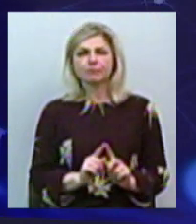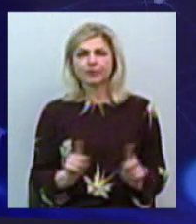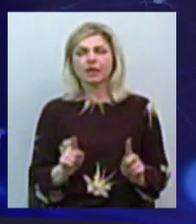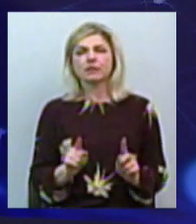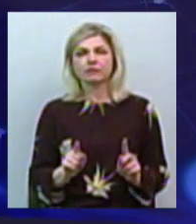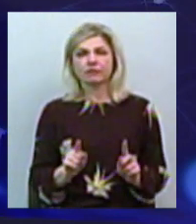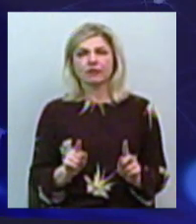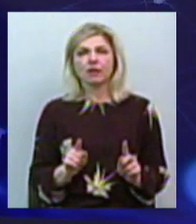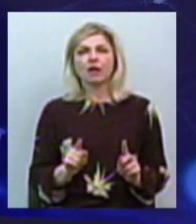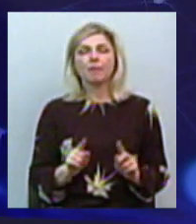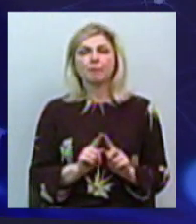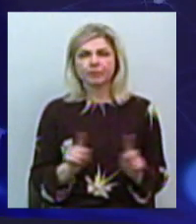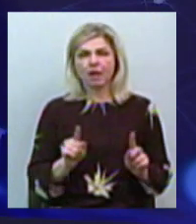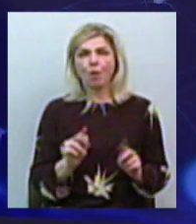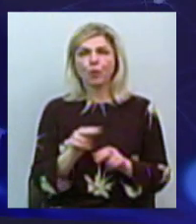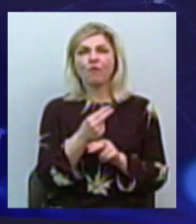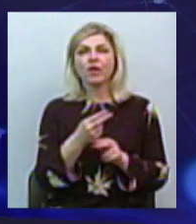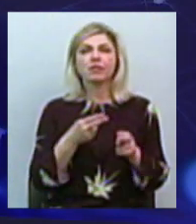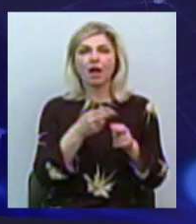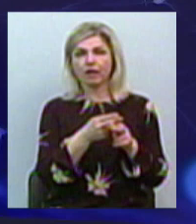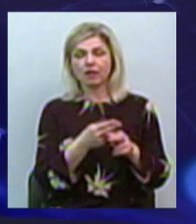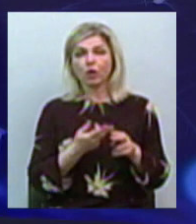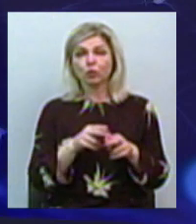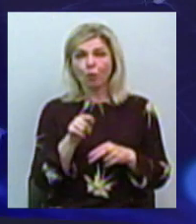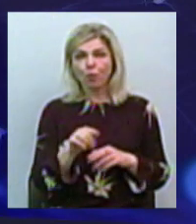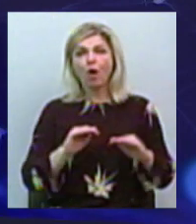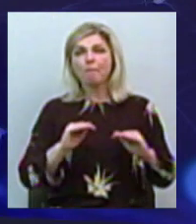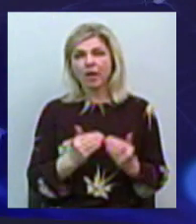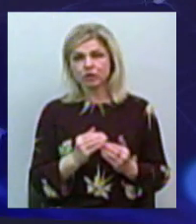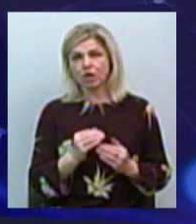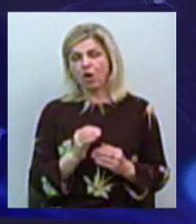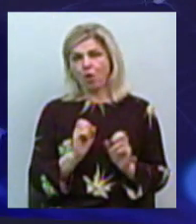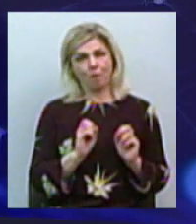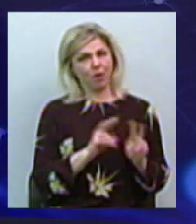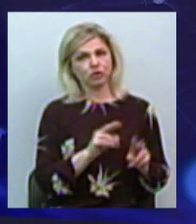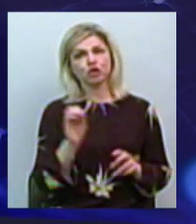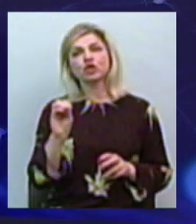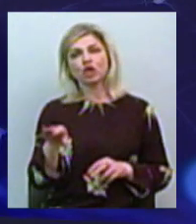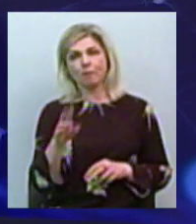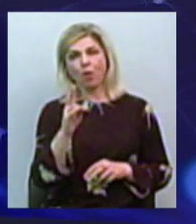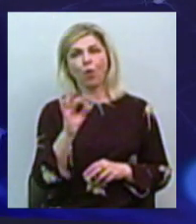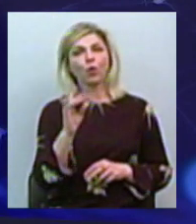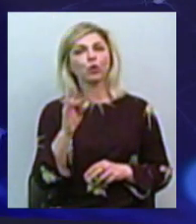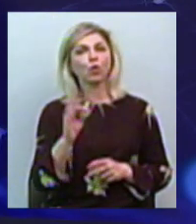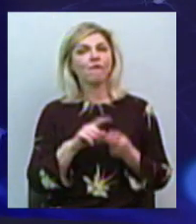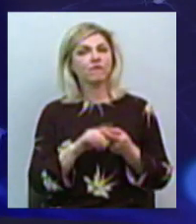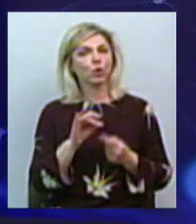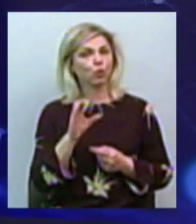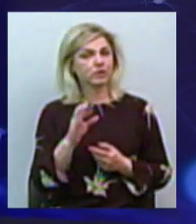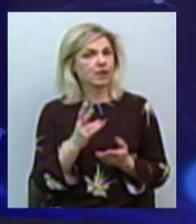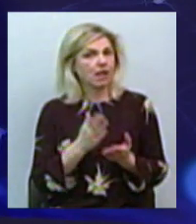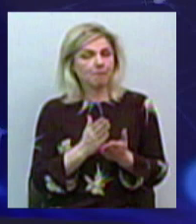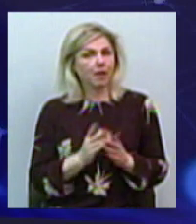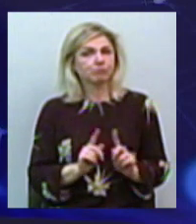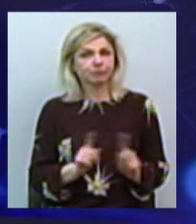засоби профілактики. І тому він менш небезпечний, ніж коронавірус. На сьогоднішній день коронавірус не має